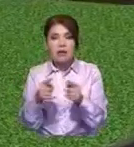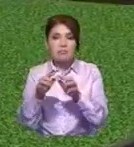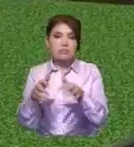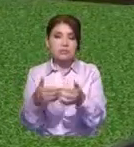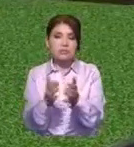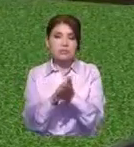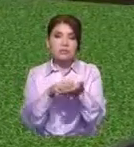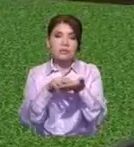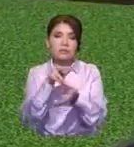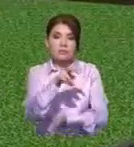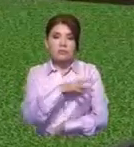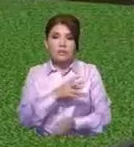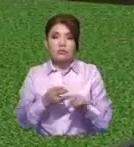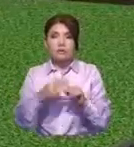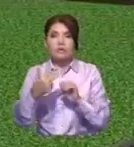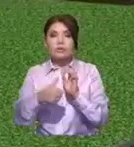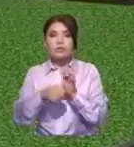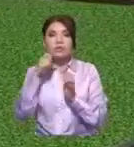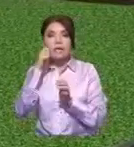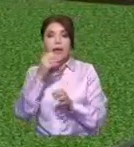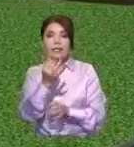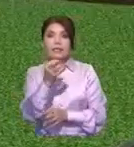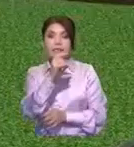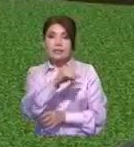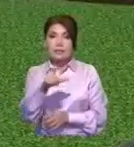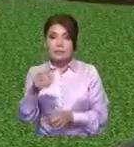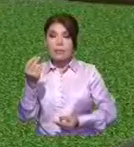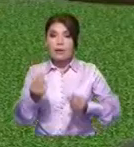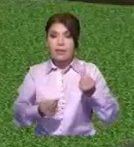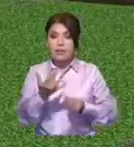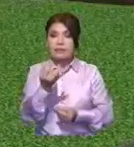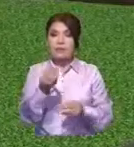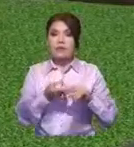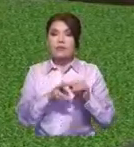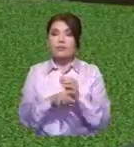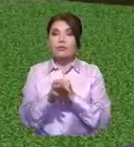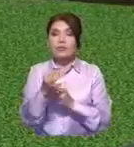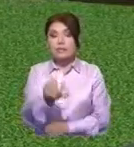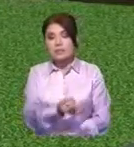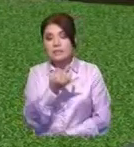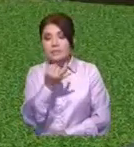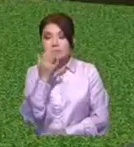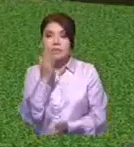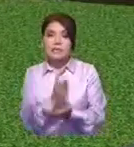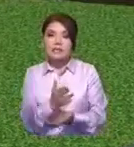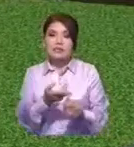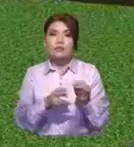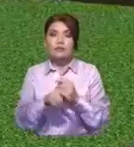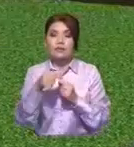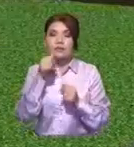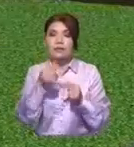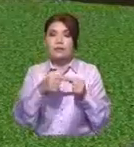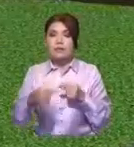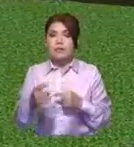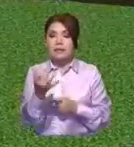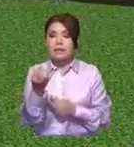туралы жазды. Сондай-ақ 36 жастағы аргентиналық ойыншыға Сауд Арабиясы да қызығушылық танытты. Осы маусымда Лионель